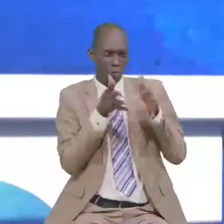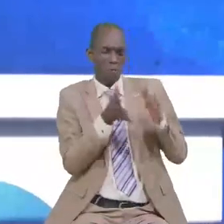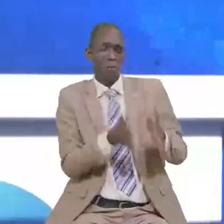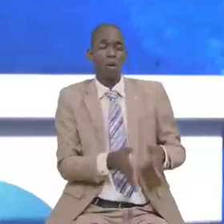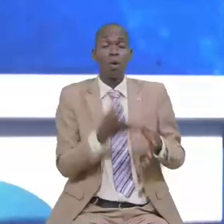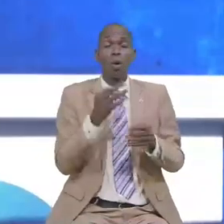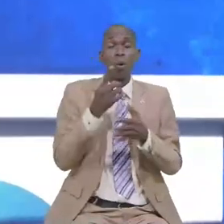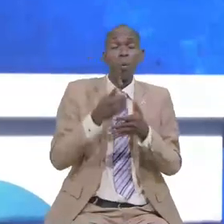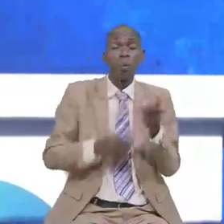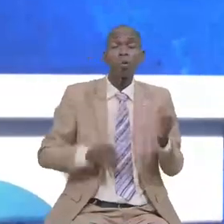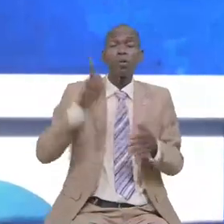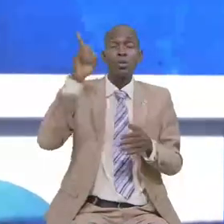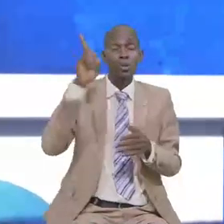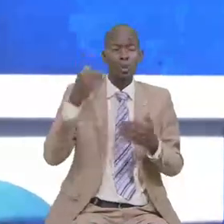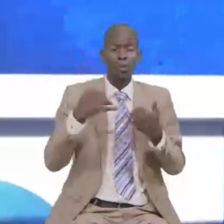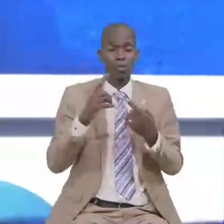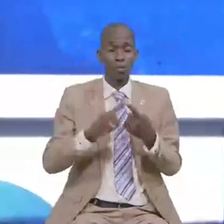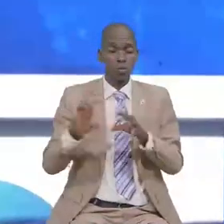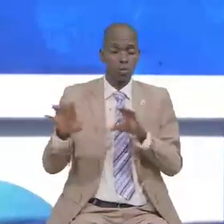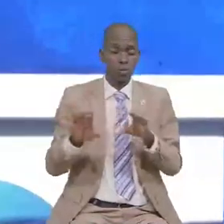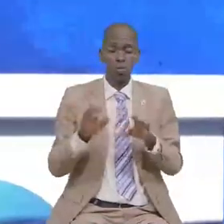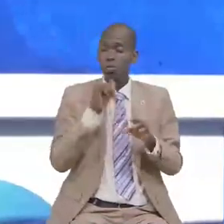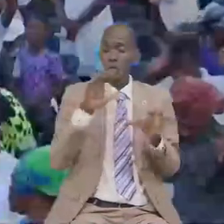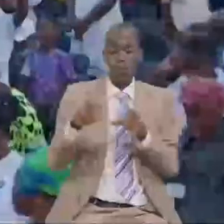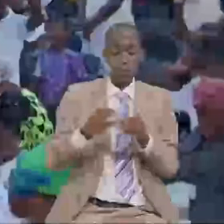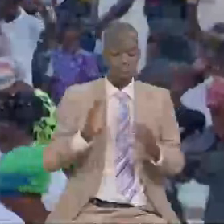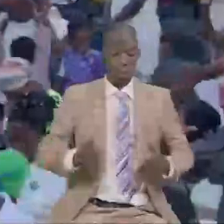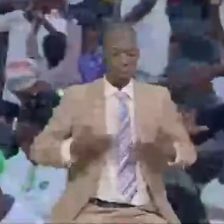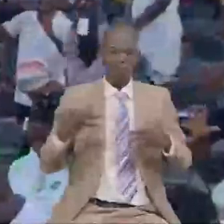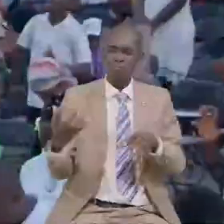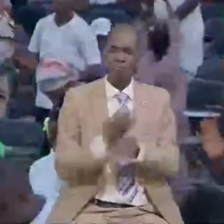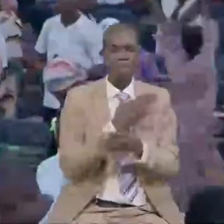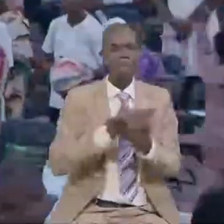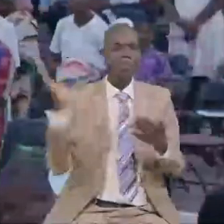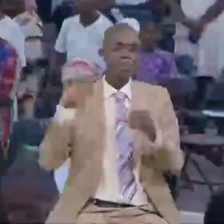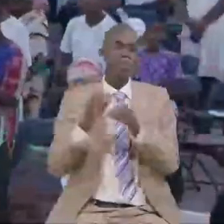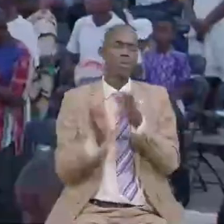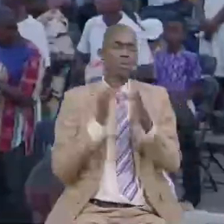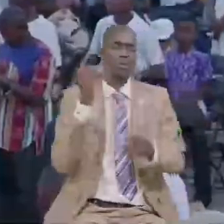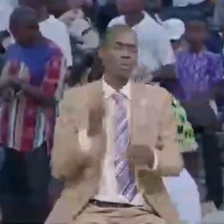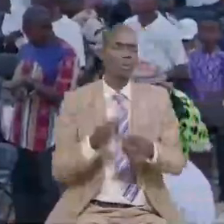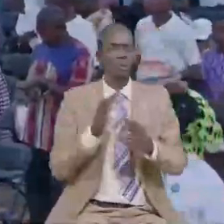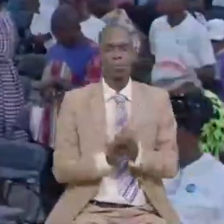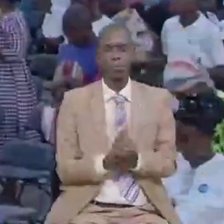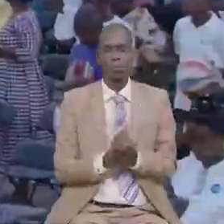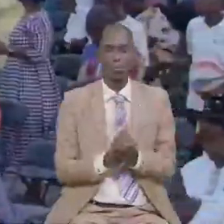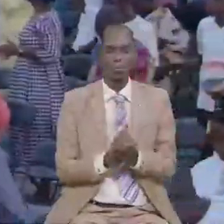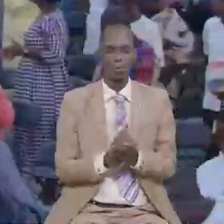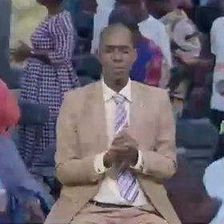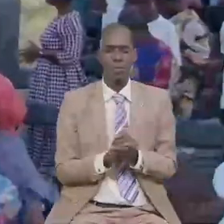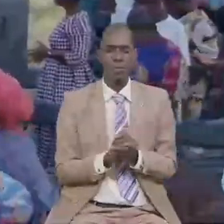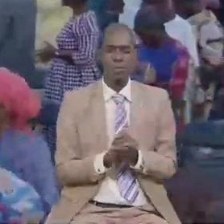reste de tout ce qui ne doit pas se trouver dans notre vie soit balayé au nom de Jésus-Christ.